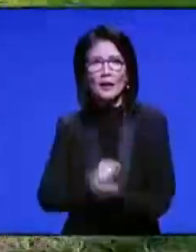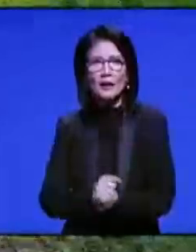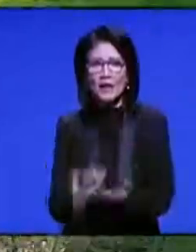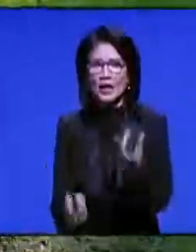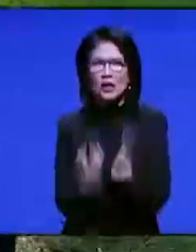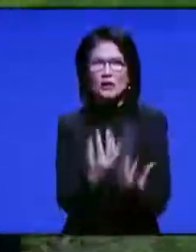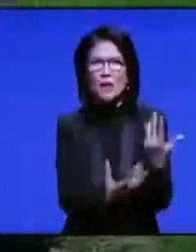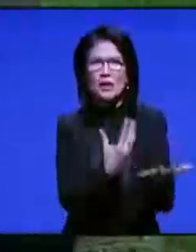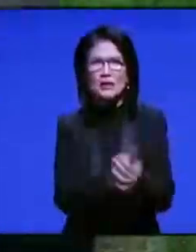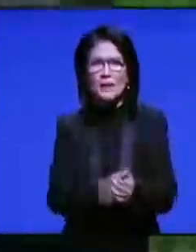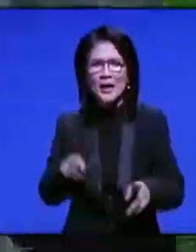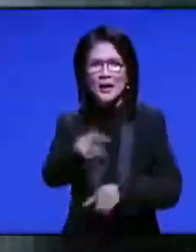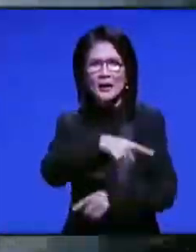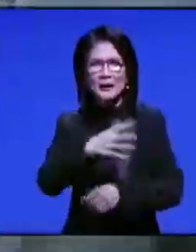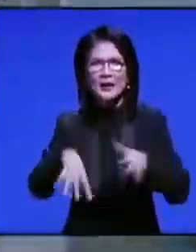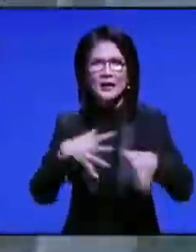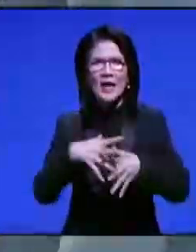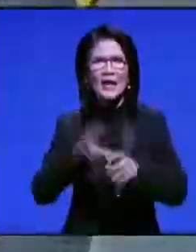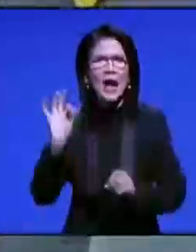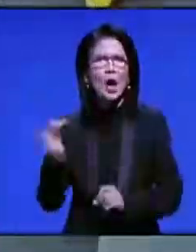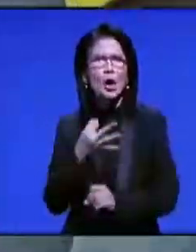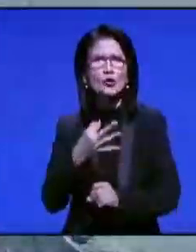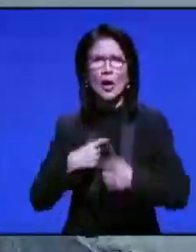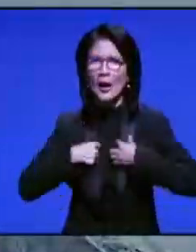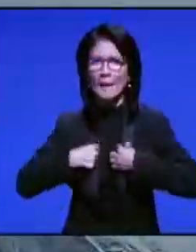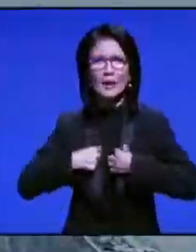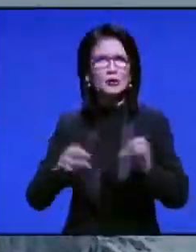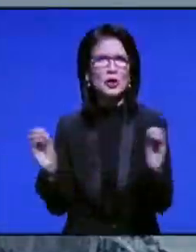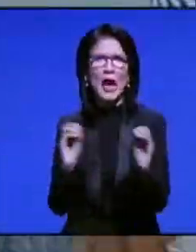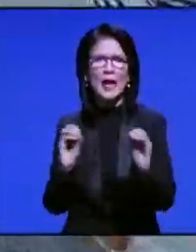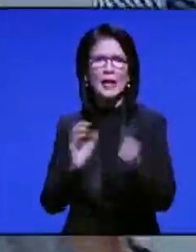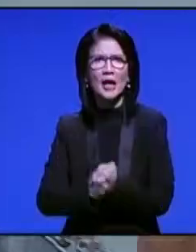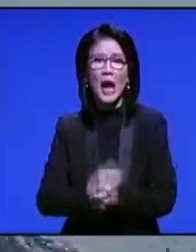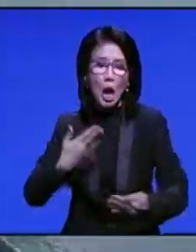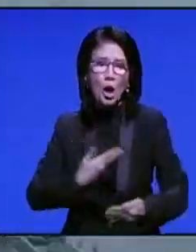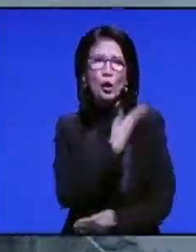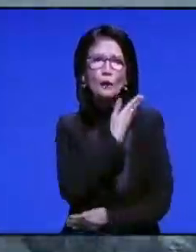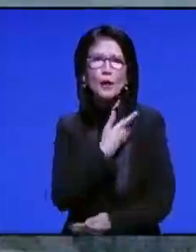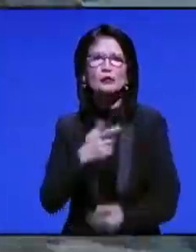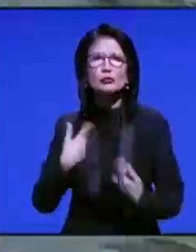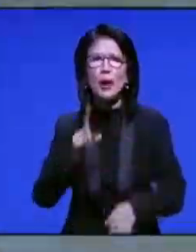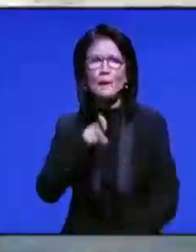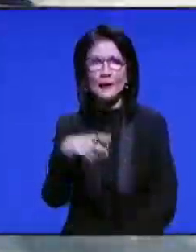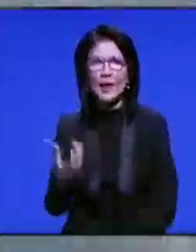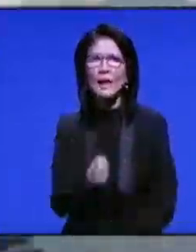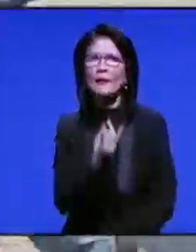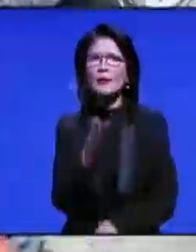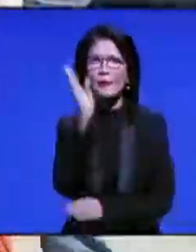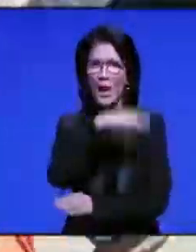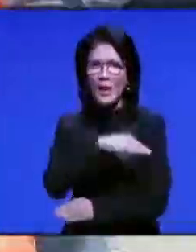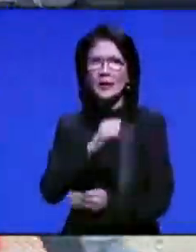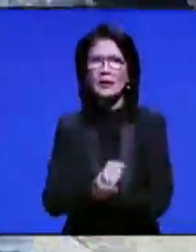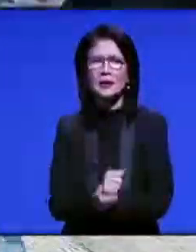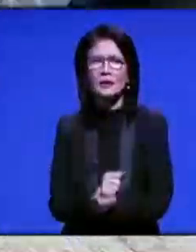lahan kosong Jalan Wiratama Cirebon dalam keadaan tanpa busana. Diduga korban telah meninggal dunia beberapa hari sebelum ditemukan